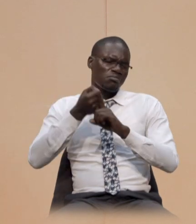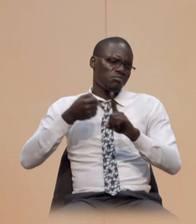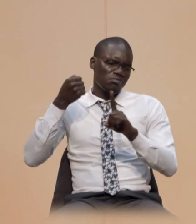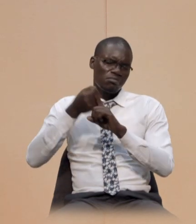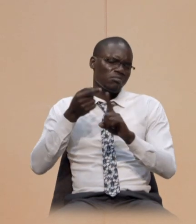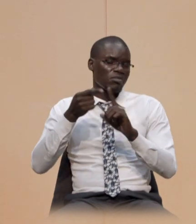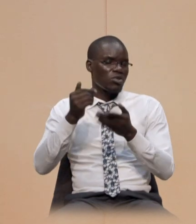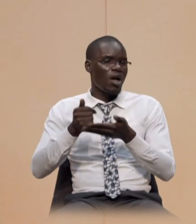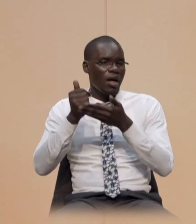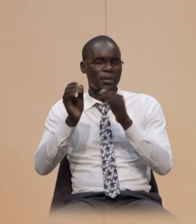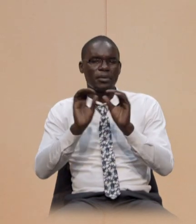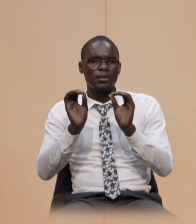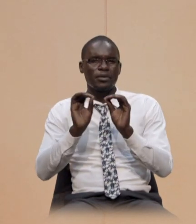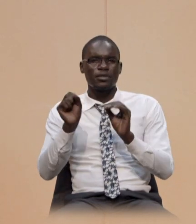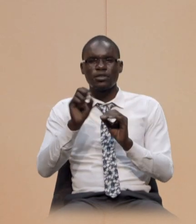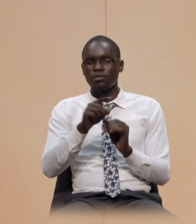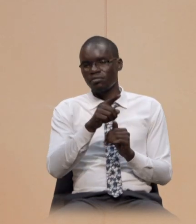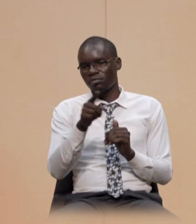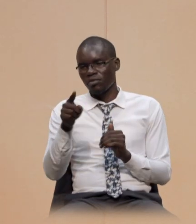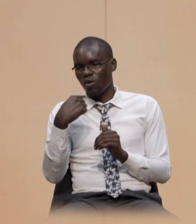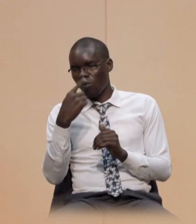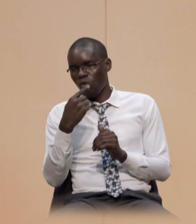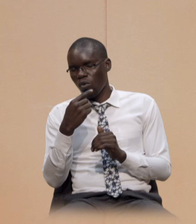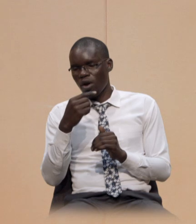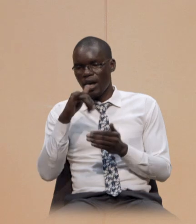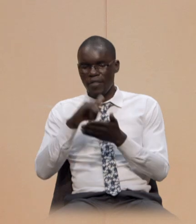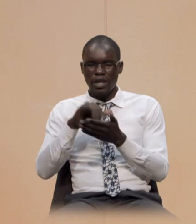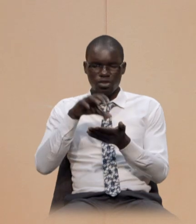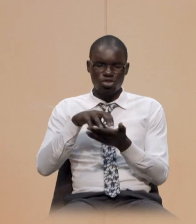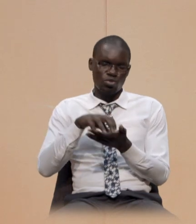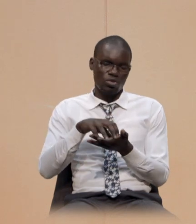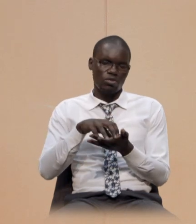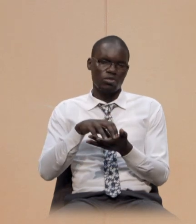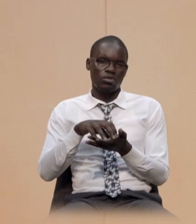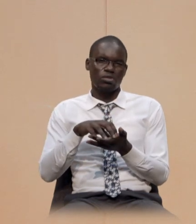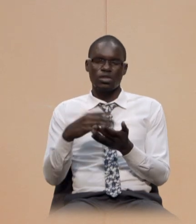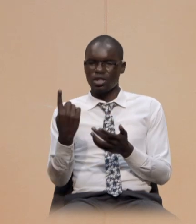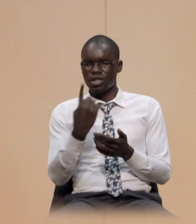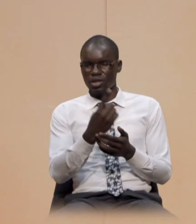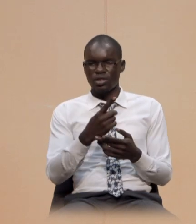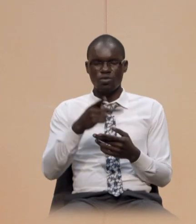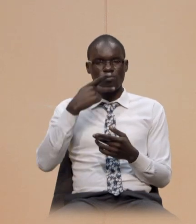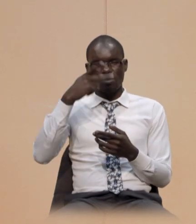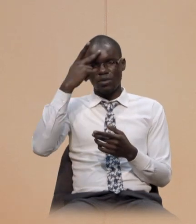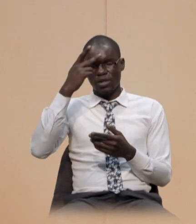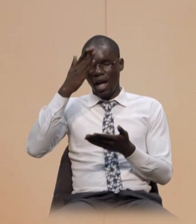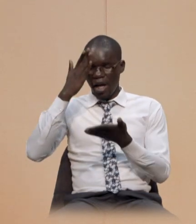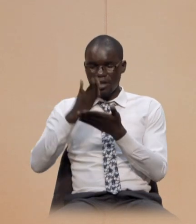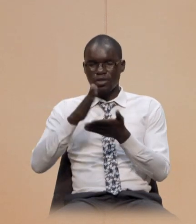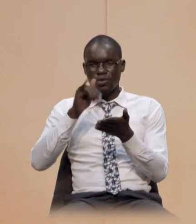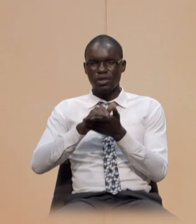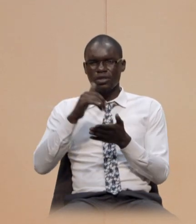kuwasaidia. Kwa hivyo ninyi ambao mko katika hali hiyo, single parents, hakikisha